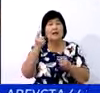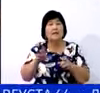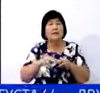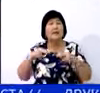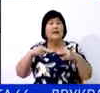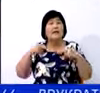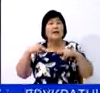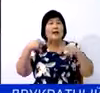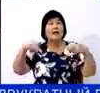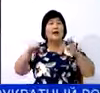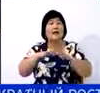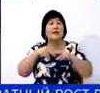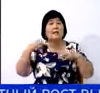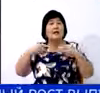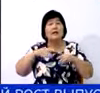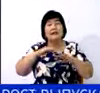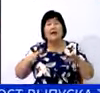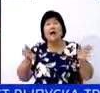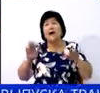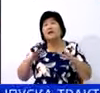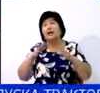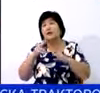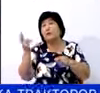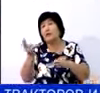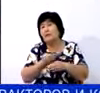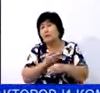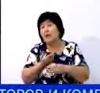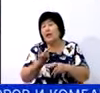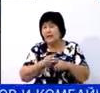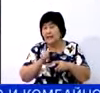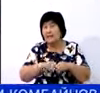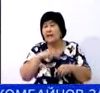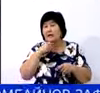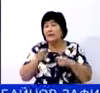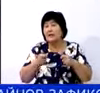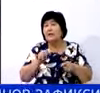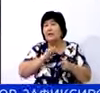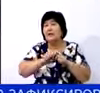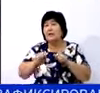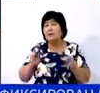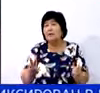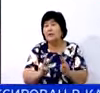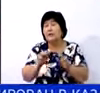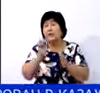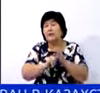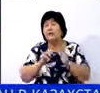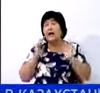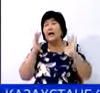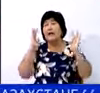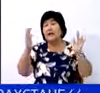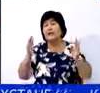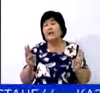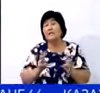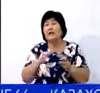замыкания электропроводки, из-за детей, оставленных без присмотра, из-за небрежного использования огня. Причина лесных пожаров –